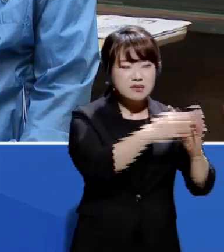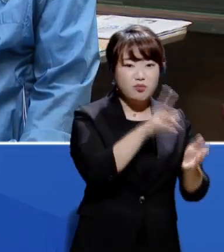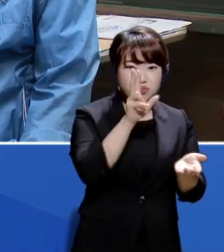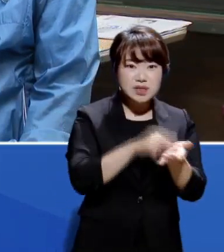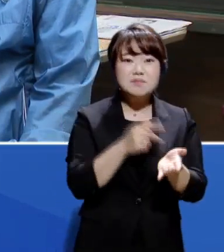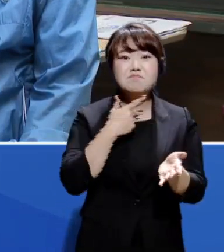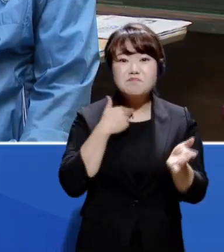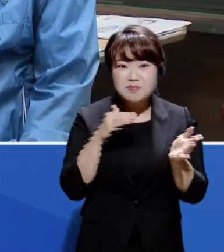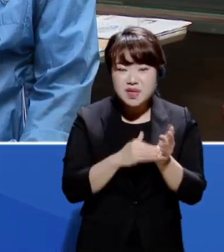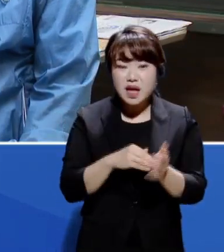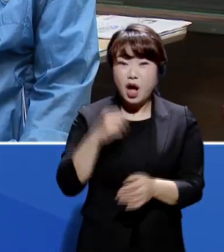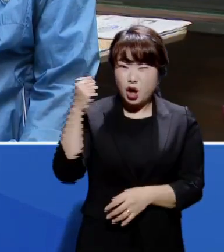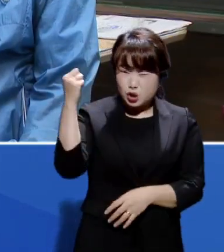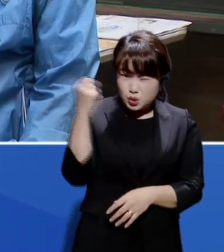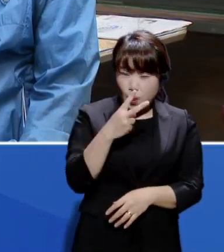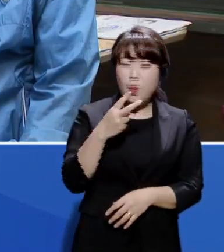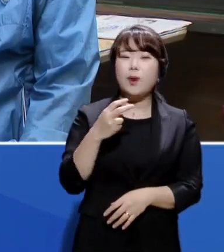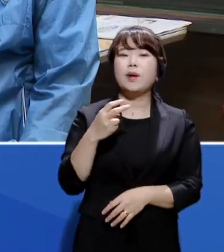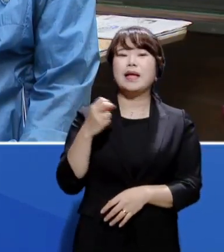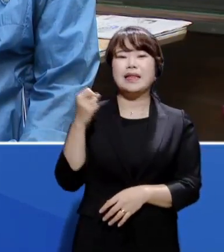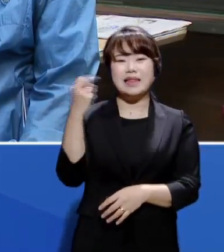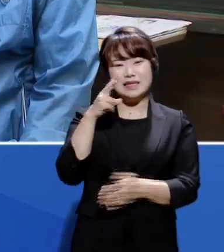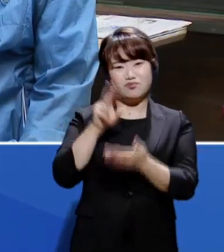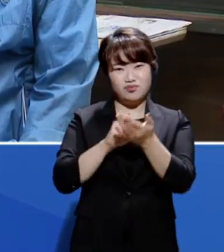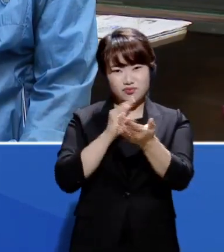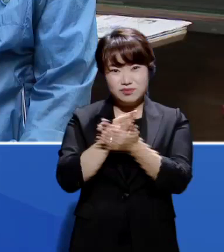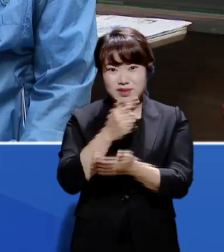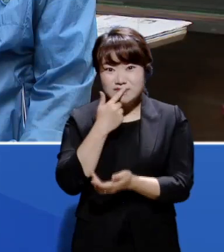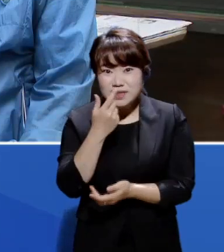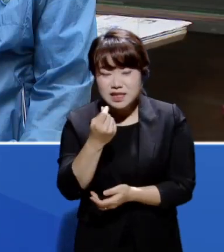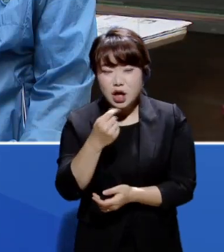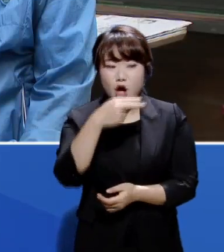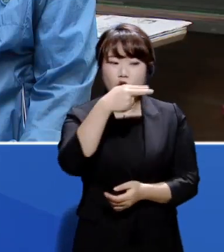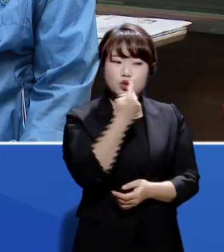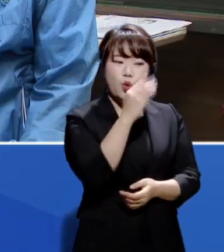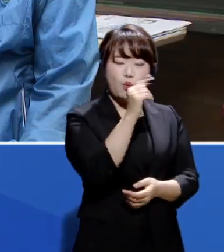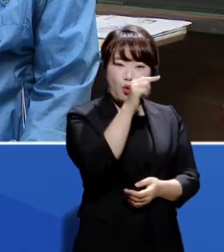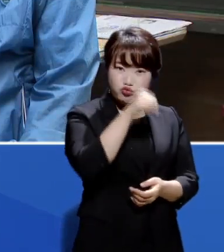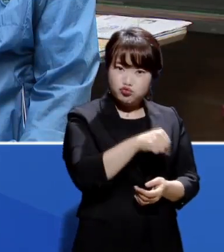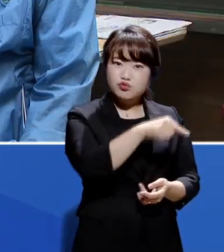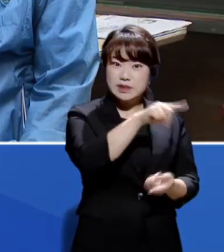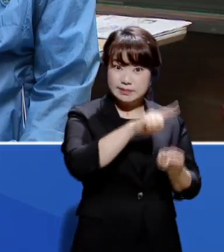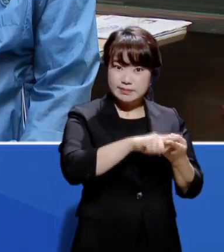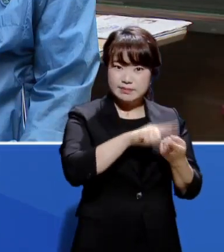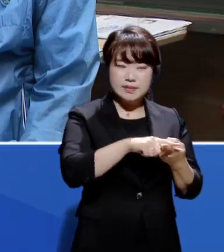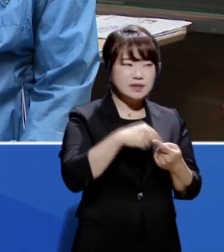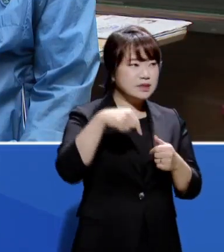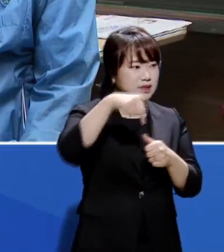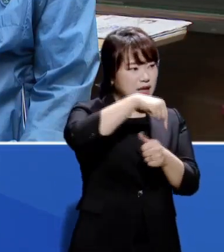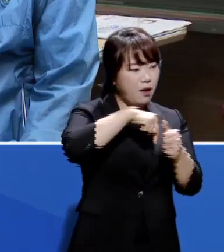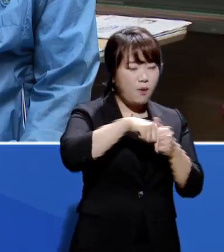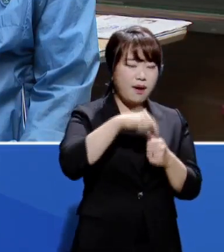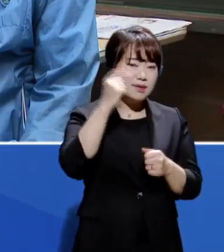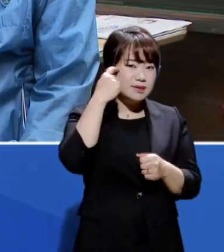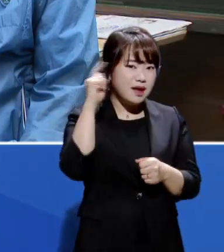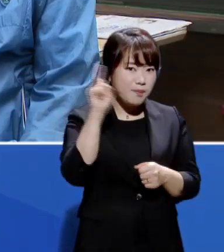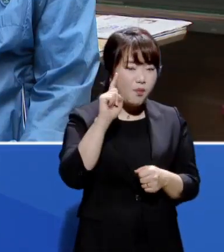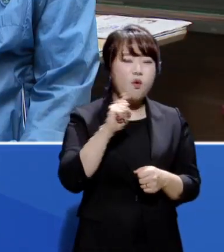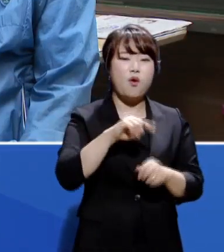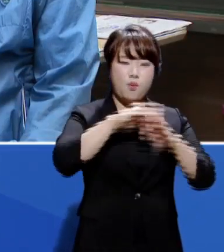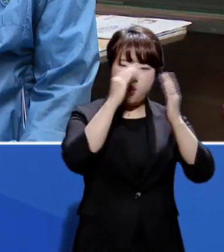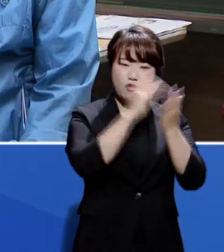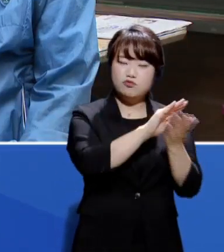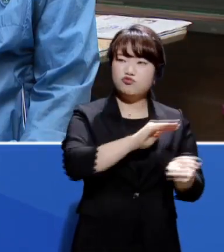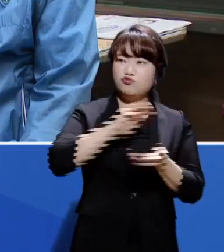이 공동 사용 문제가 불거지고 있습니다. 이 도봉구 협회 측에서는 반대 입장을 전달하셨는지 그리고 이 서울시와 서울시 협회